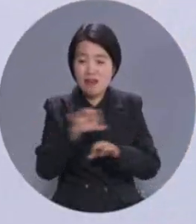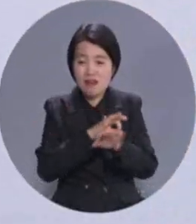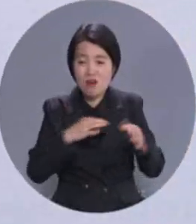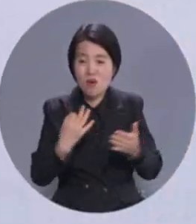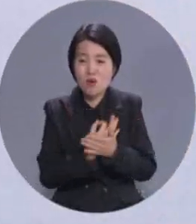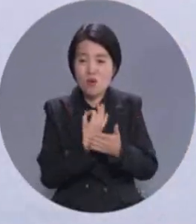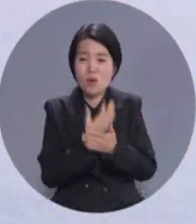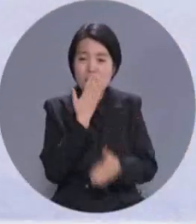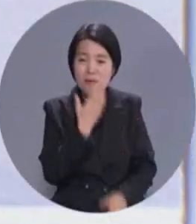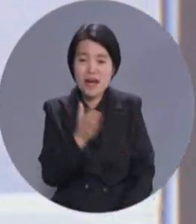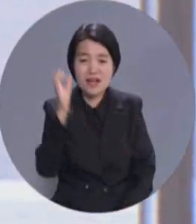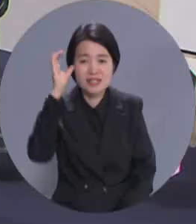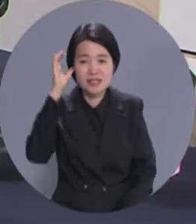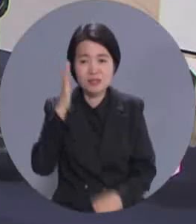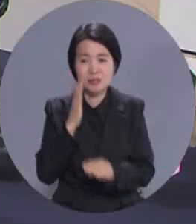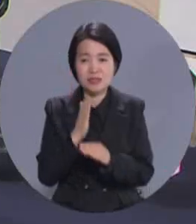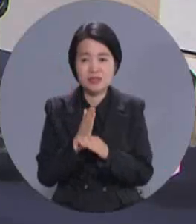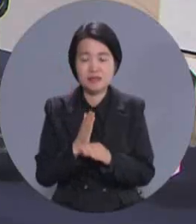소득 창출도 기대하고 있습니다